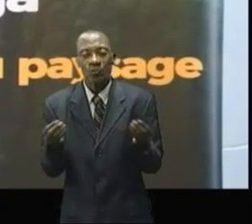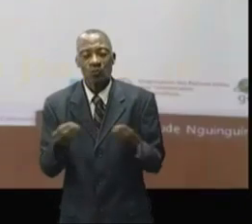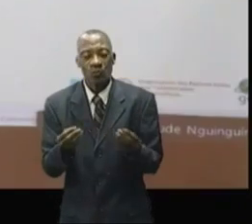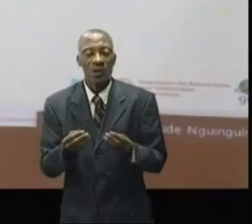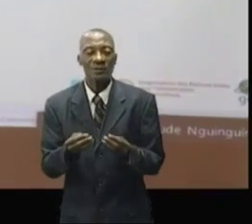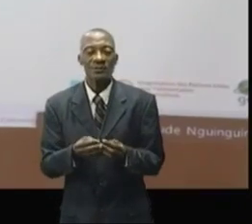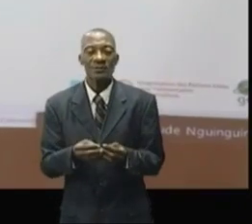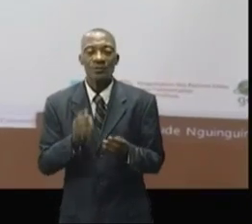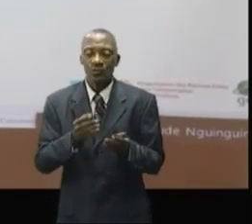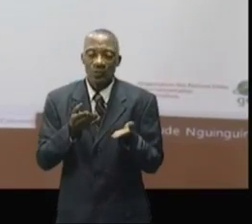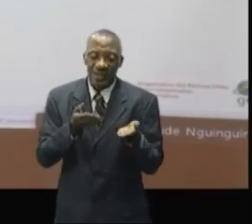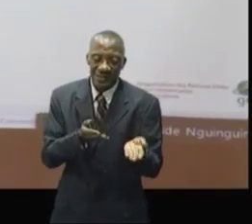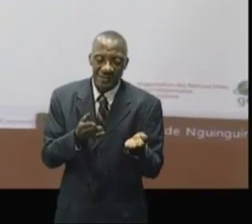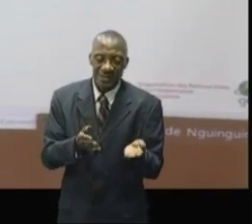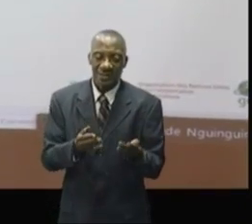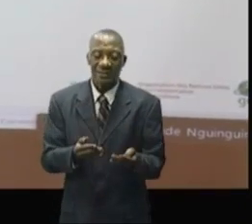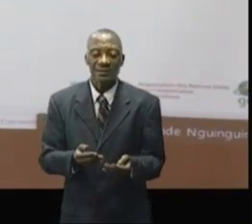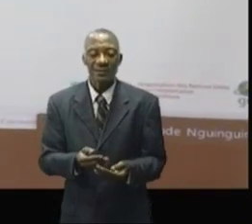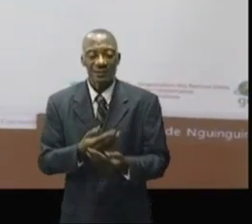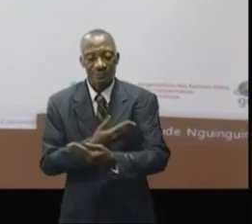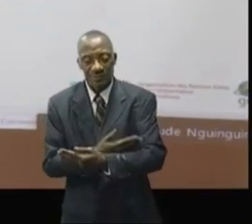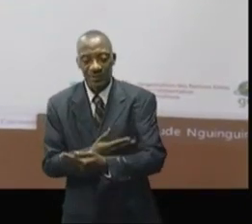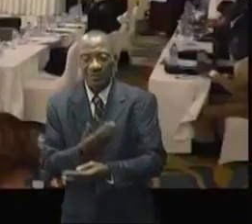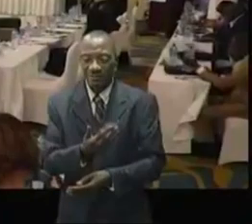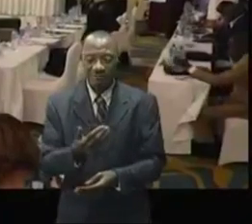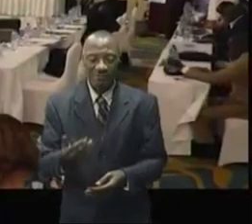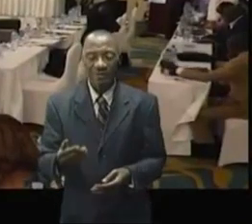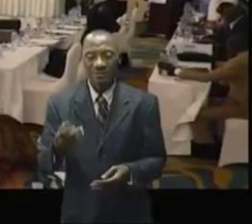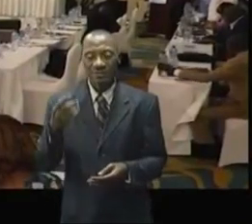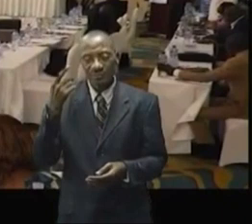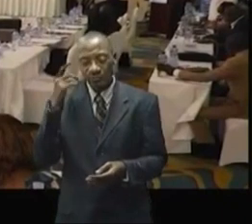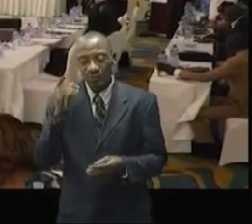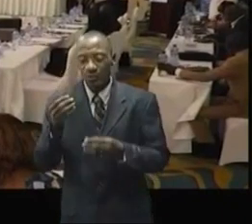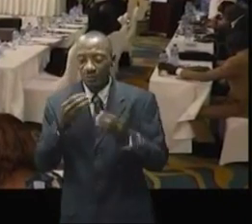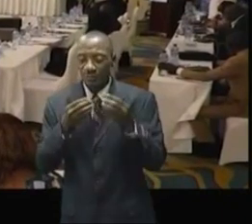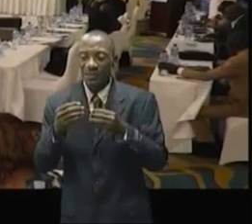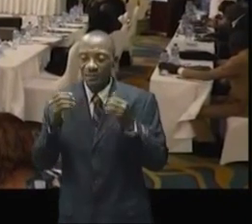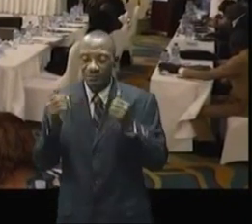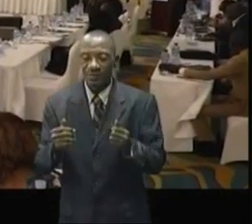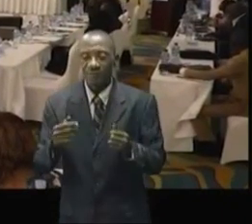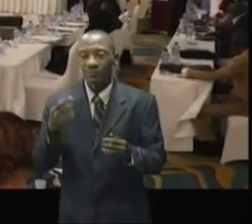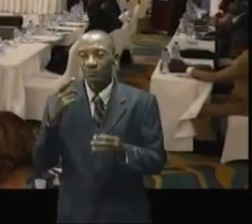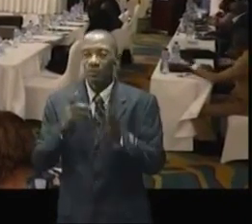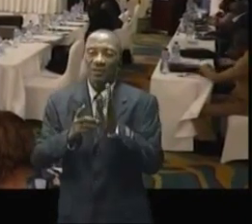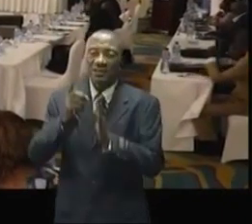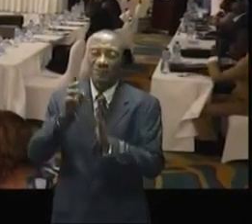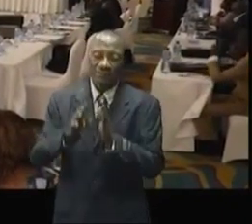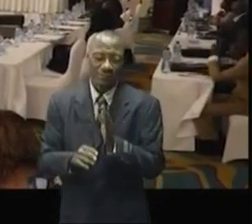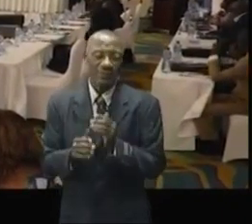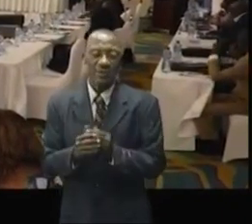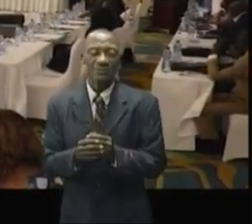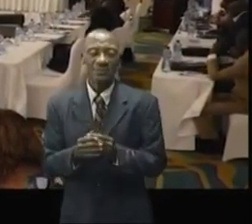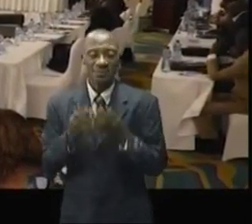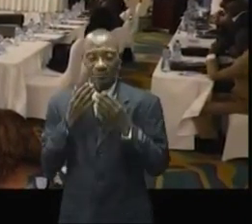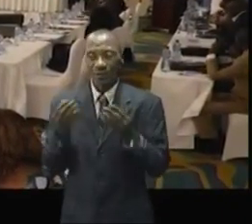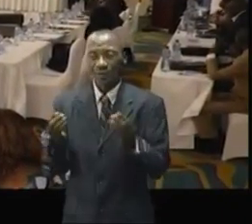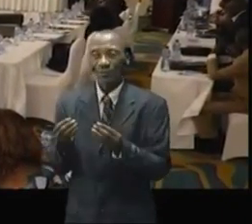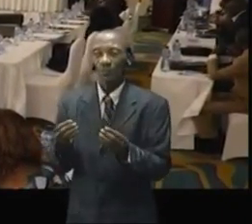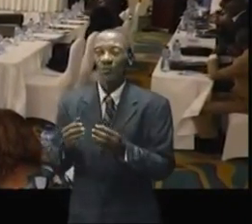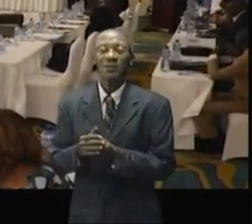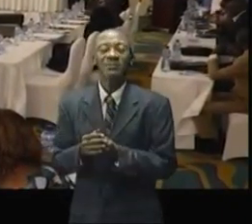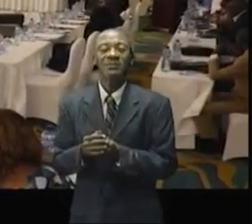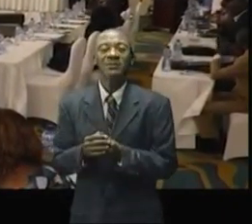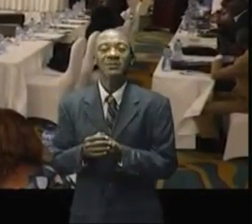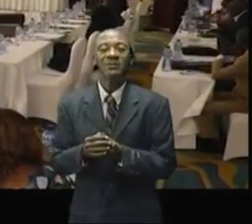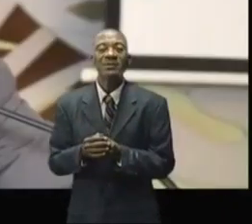est riche d'enseignements et peut être mise à profit pour améliorer les capacités de CFLCL en République